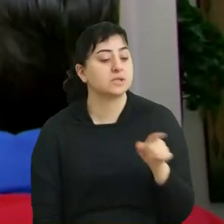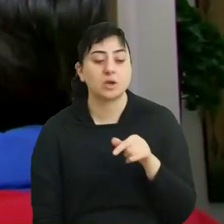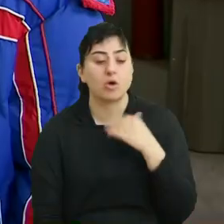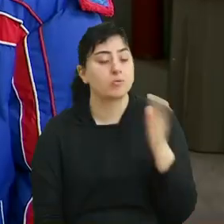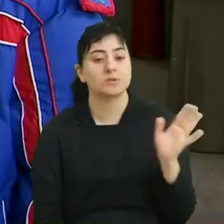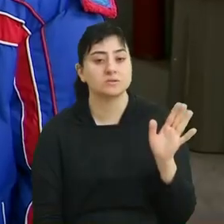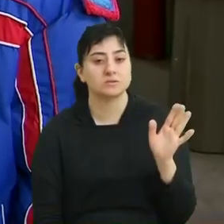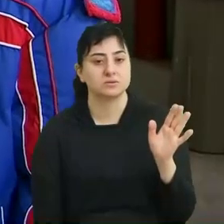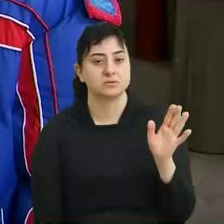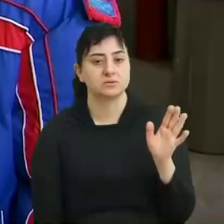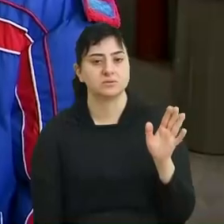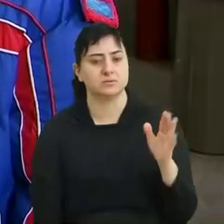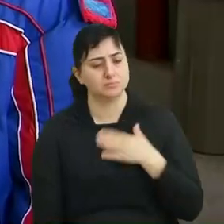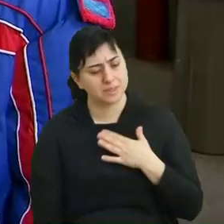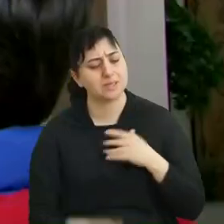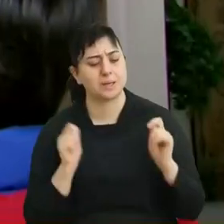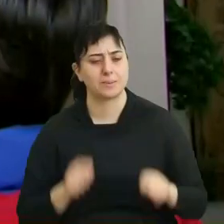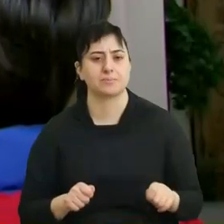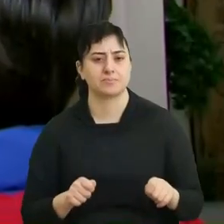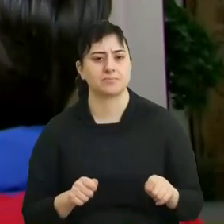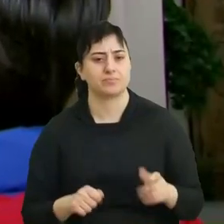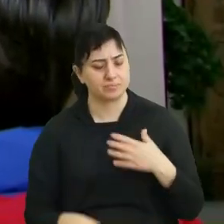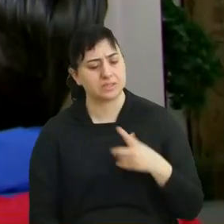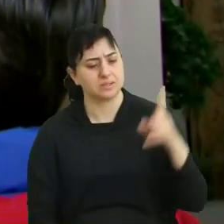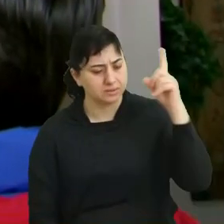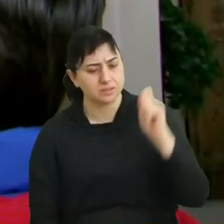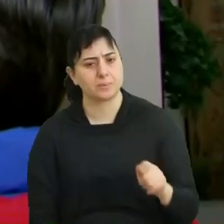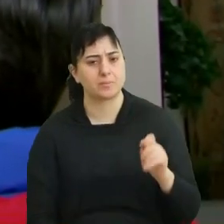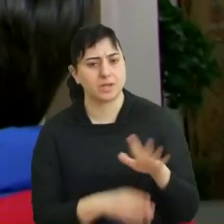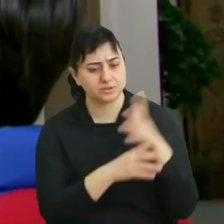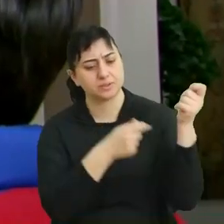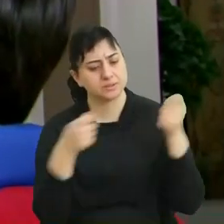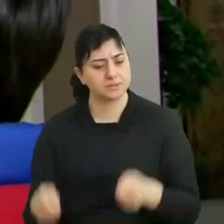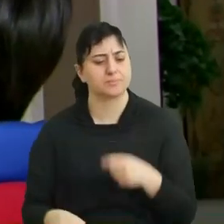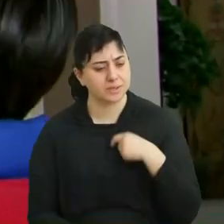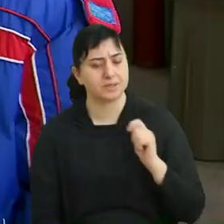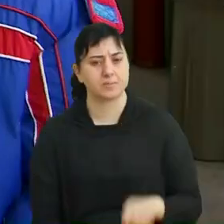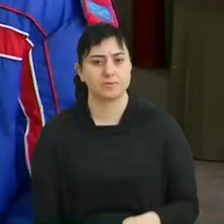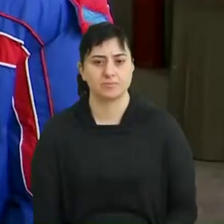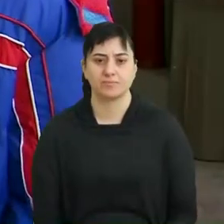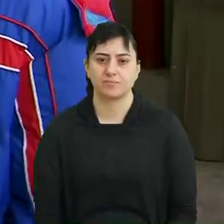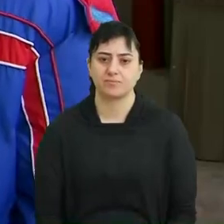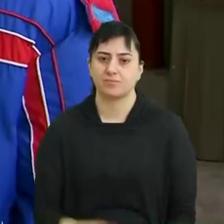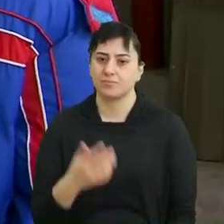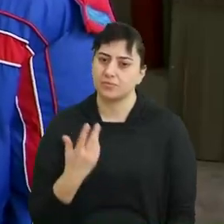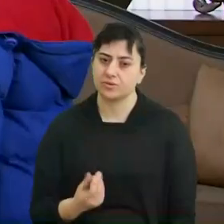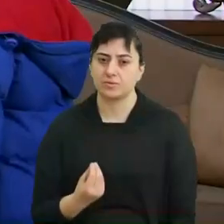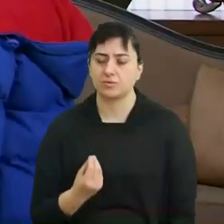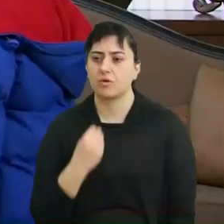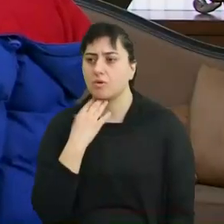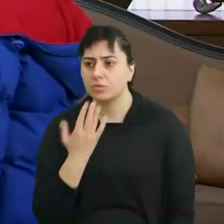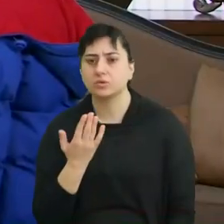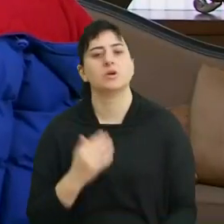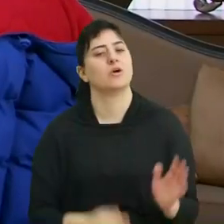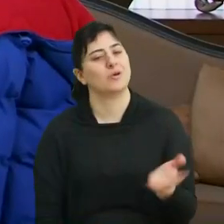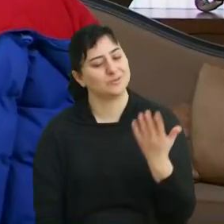senin değil. Ben hallederim, tamam mı? Çıkarım çatıya, eşyaları indirir getiririm, tamam mı? Dikkatli ol Nurhan abiciğim. Ne